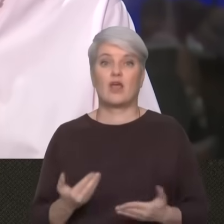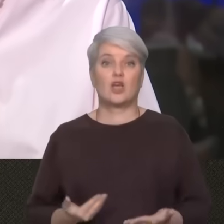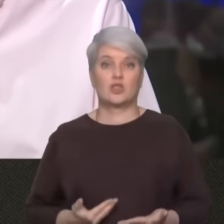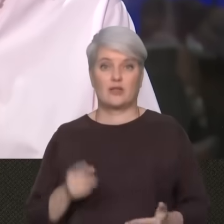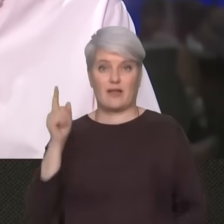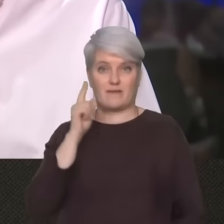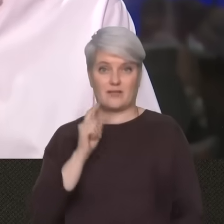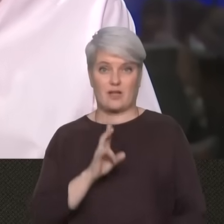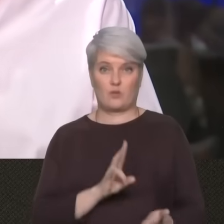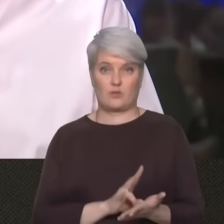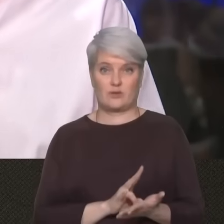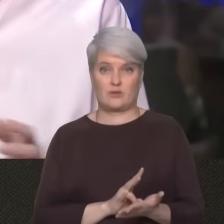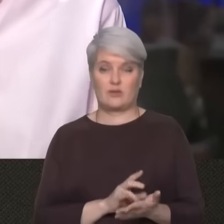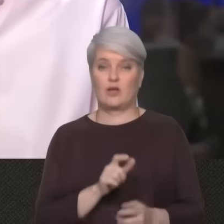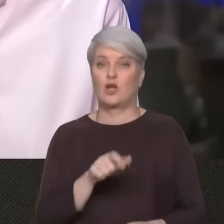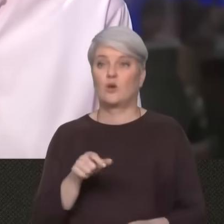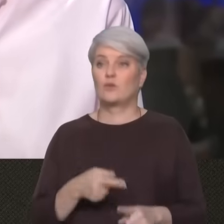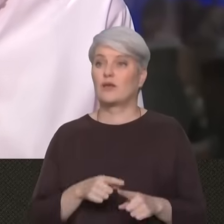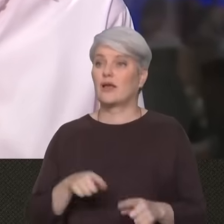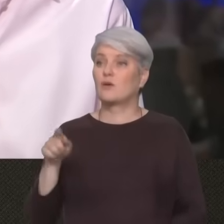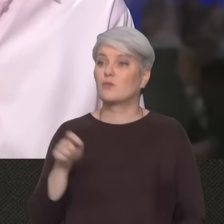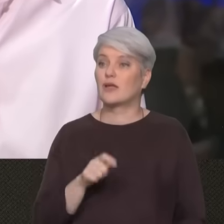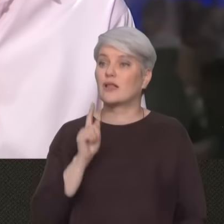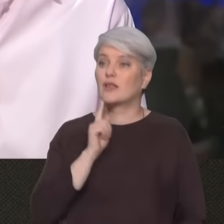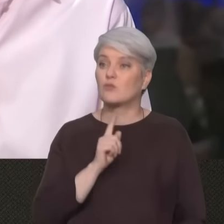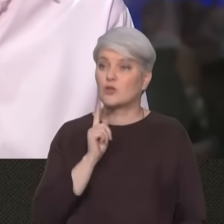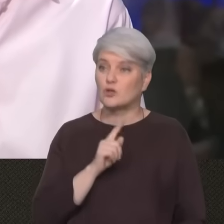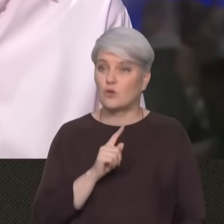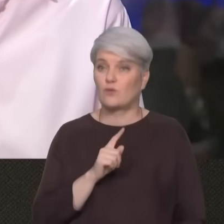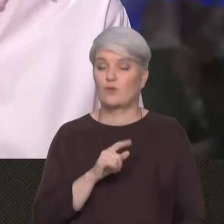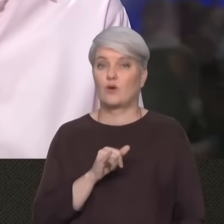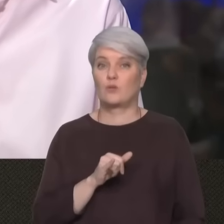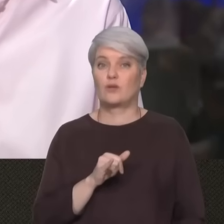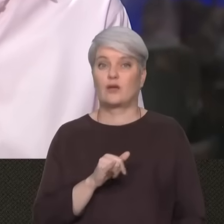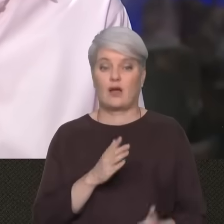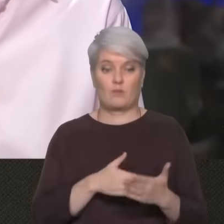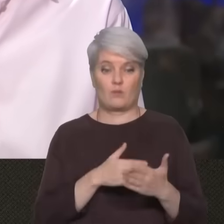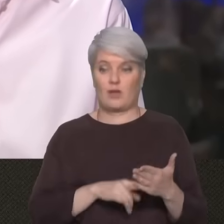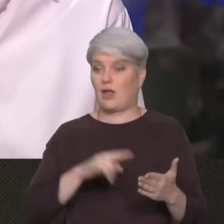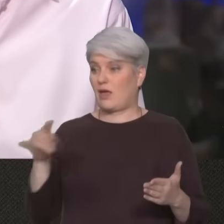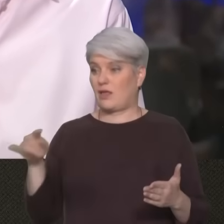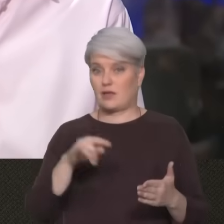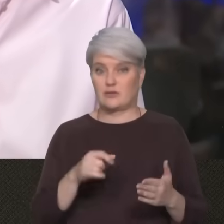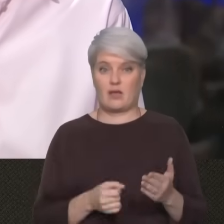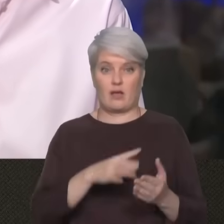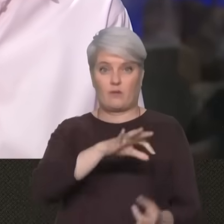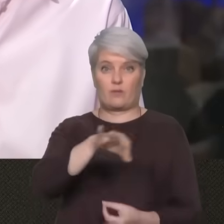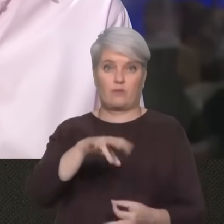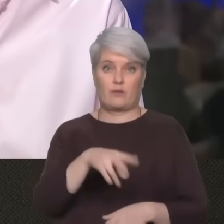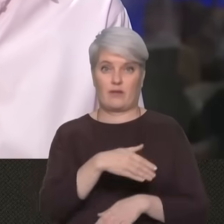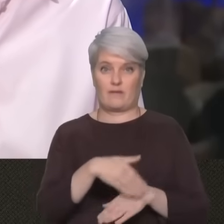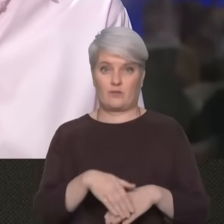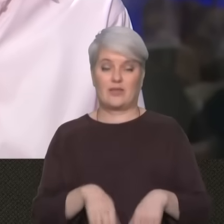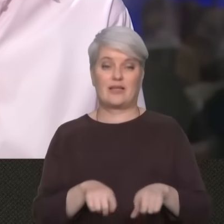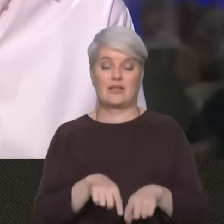в Ізраїлі постійно. Це люди, які приїхали тимчасово, у них відмінили рейси, і вони раптово опинилися на вулиці. Ми таким